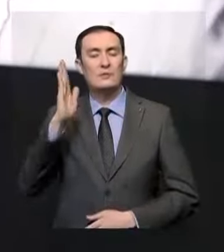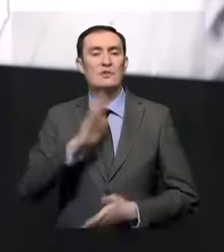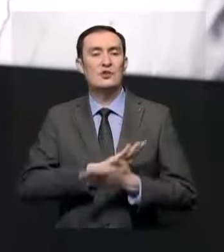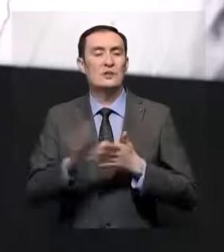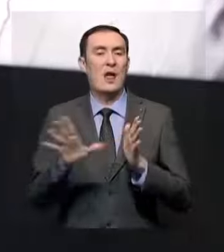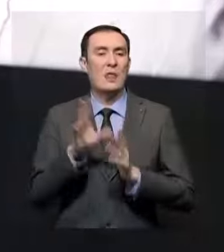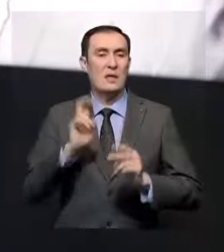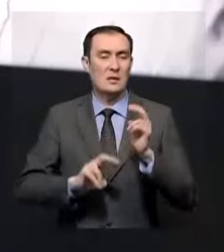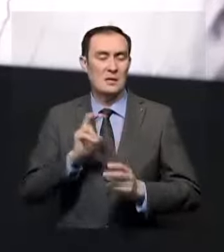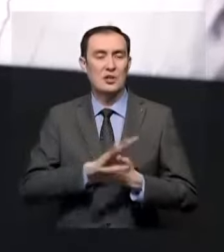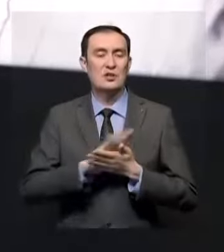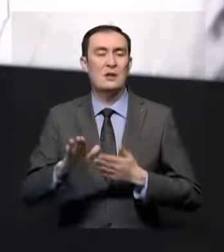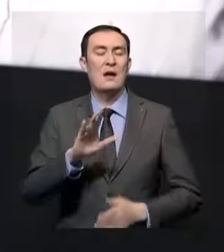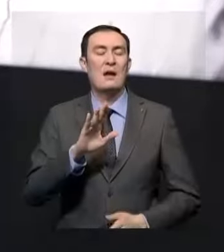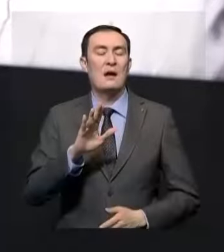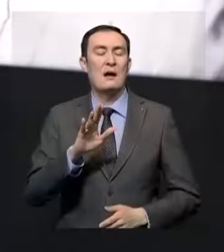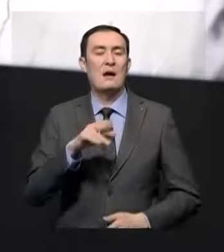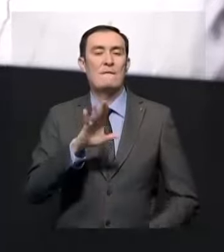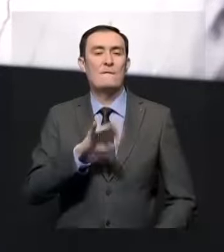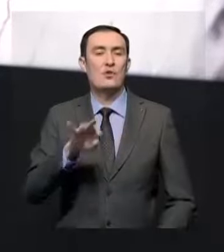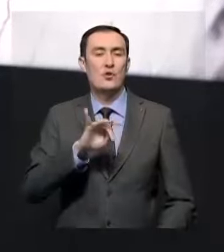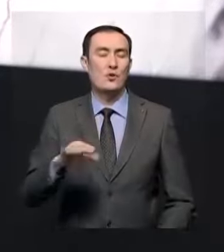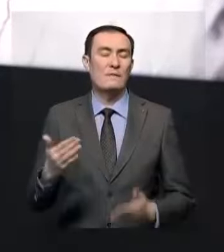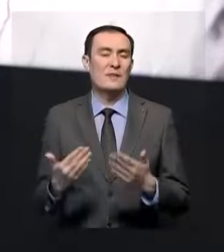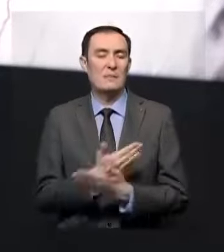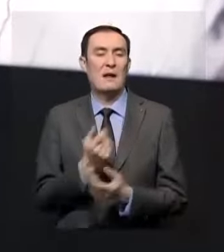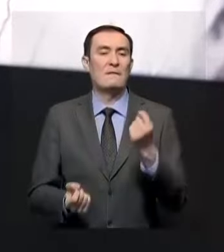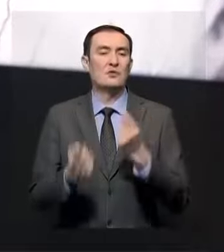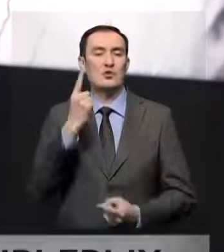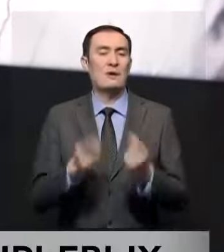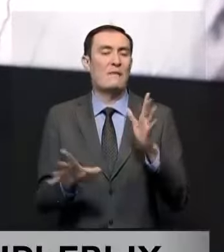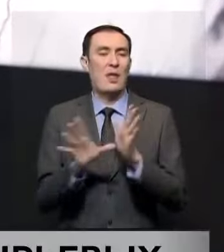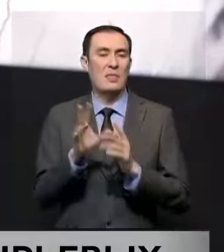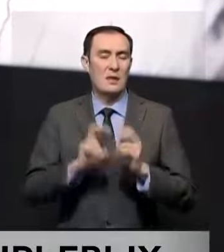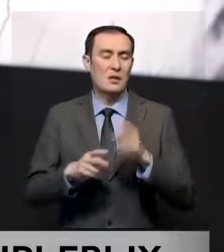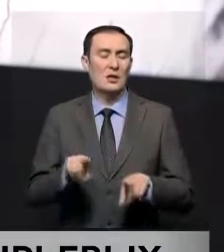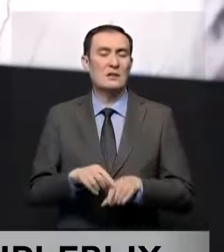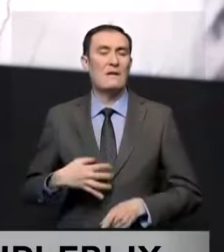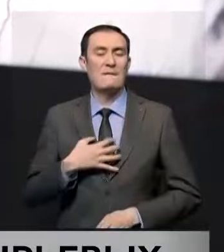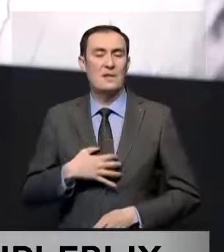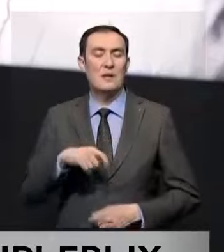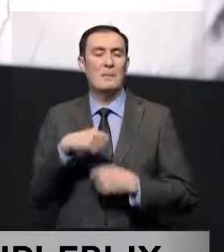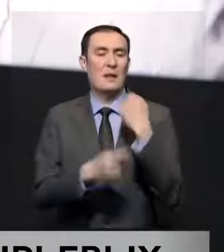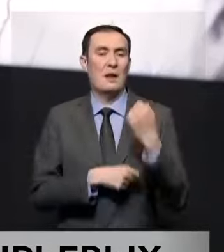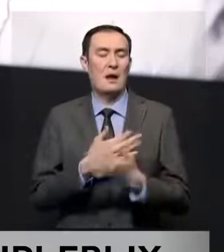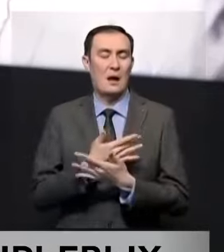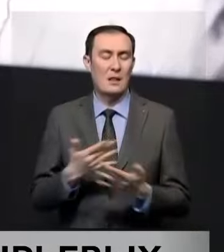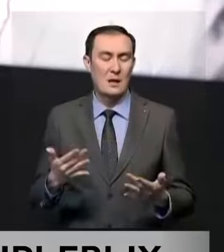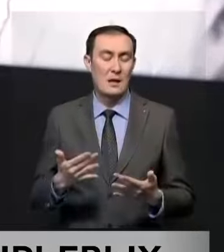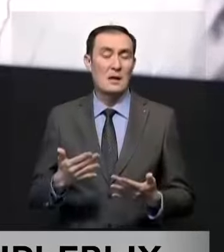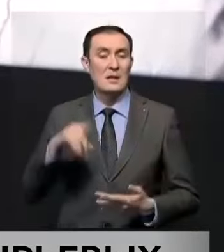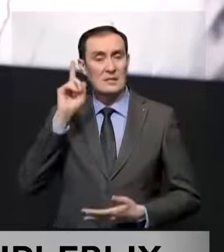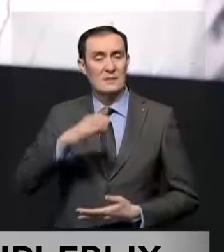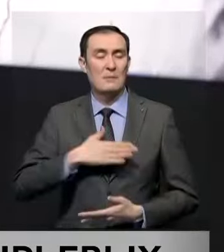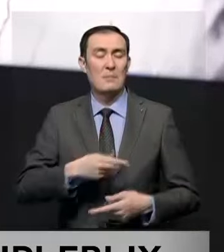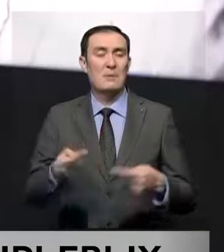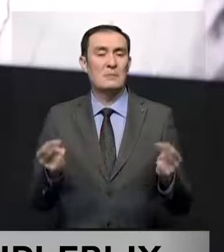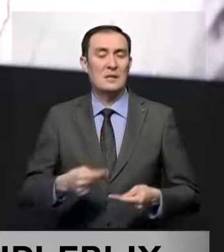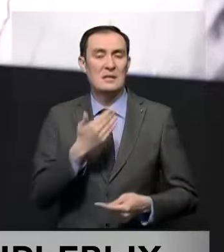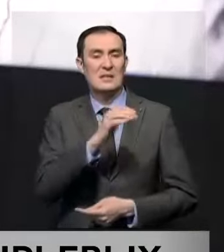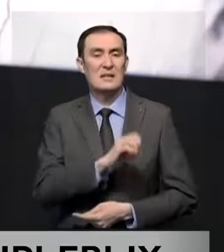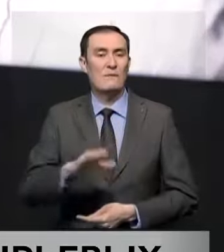энергии, зеленого водорода, возобновляемых источников, а также поговорили о критически важных сырьевых материалах. Как известно, мы подписали